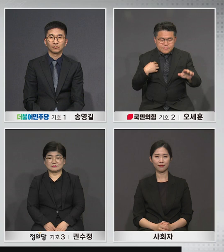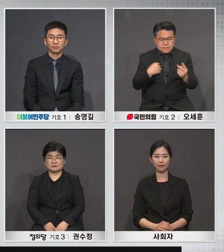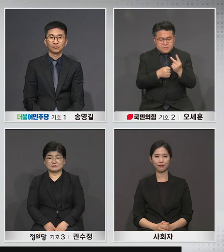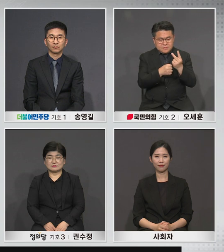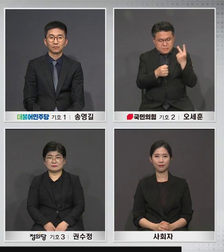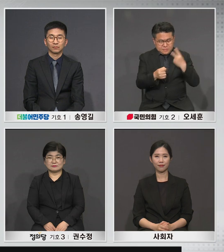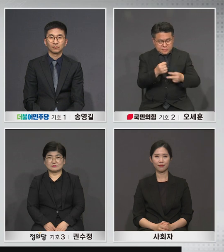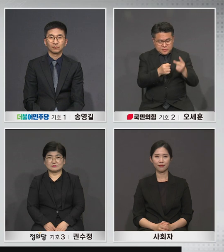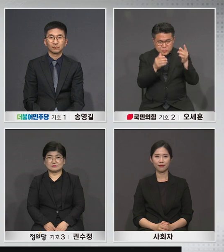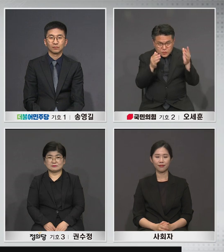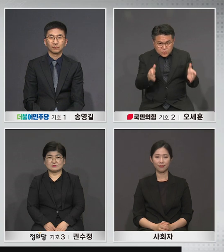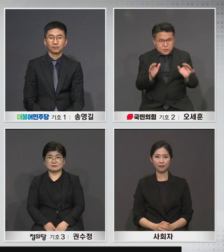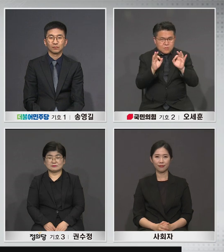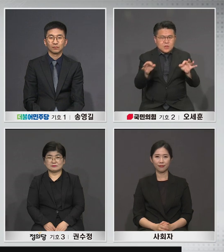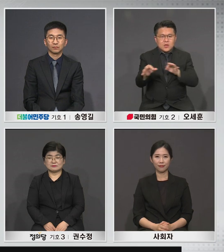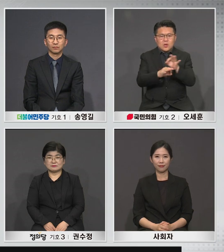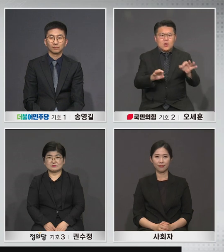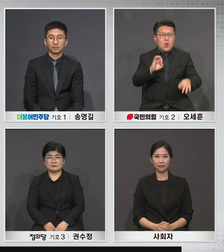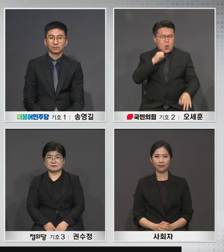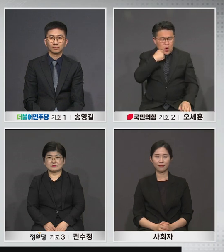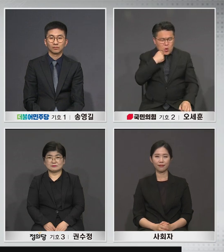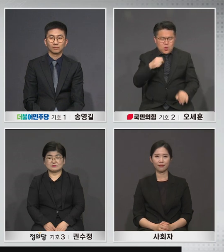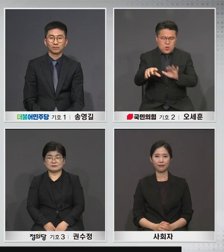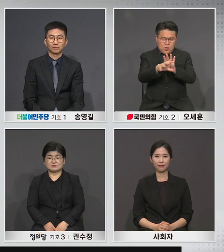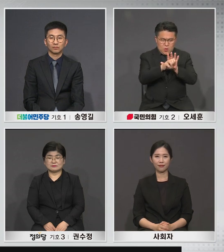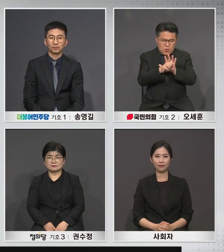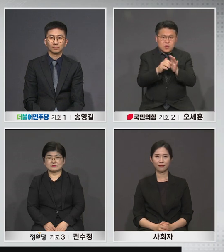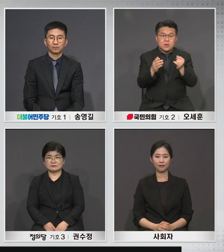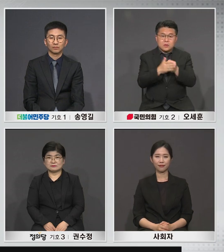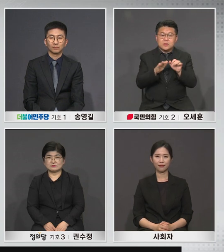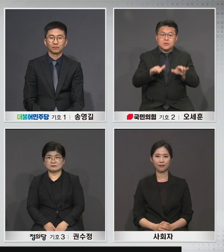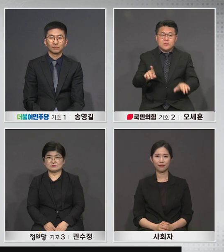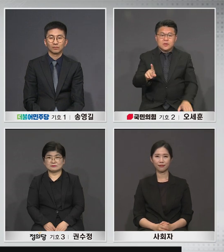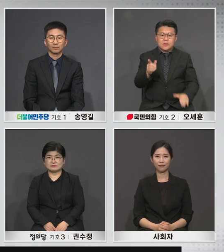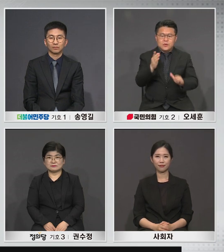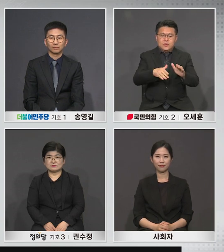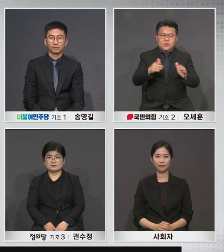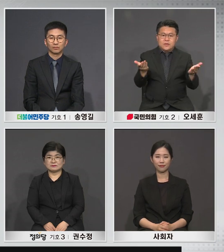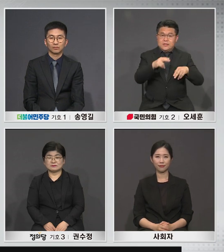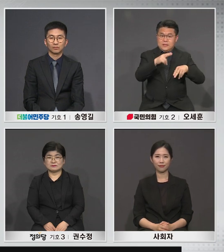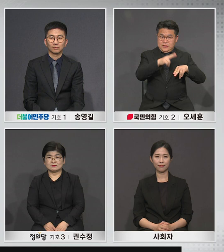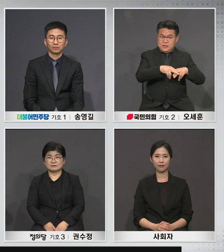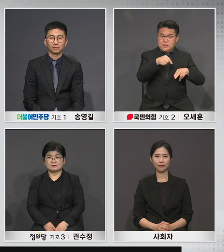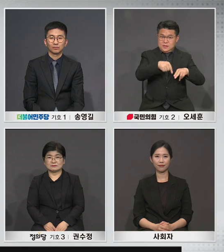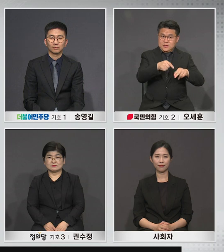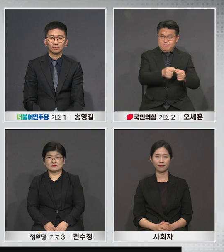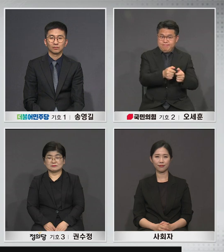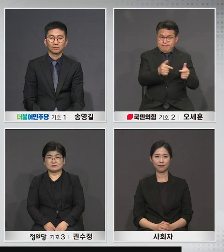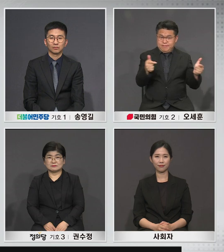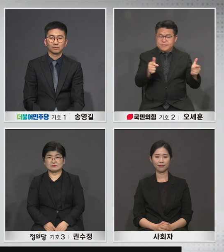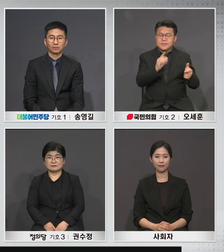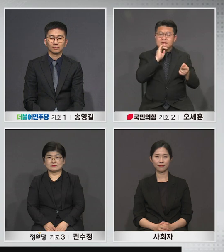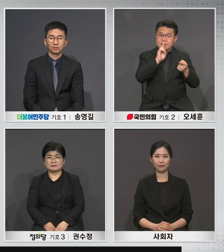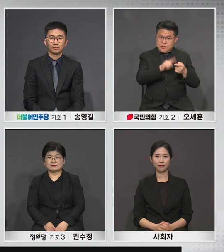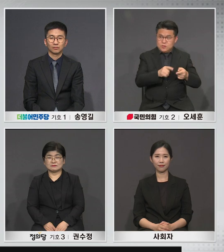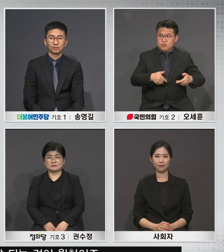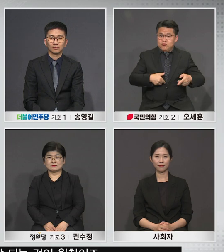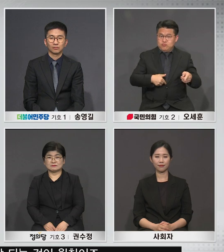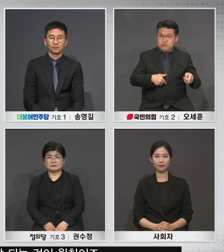동안은 경제 위기 상황이고 코로나 상황이기 때문에 공공일자리로 일자리 창출하는 게 당연하게